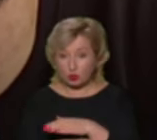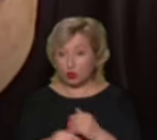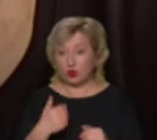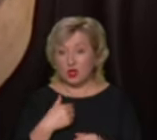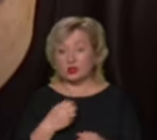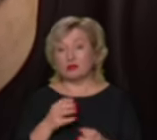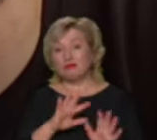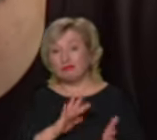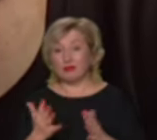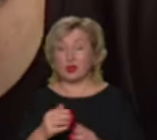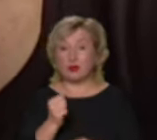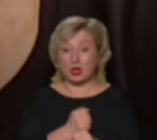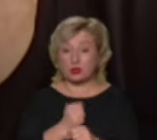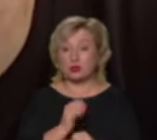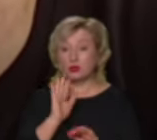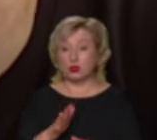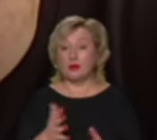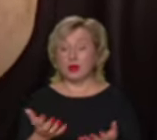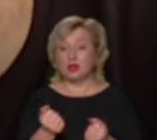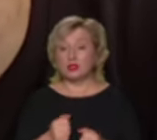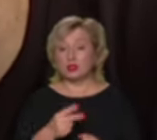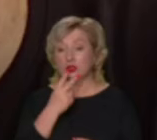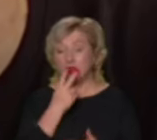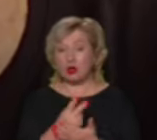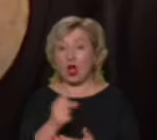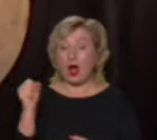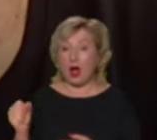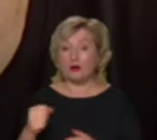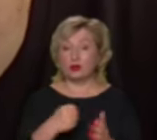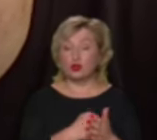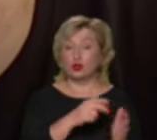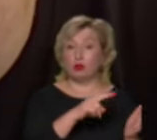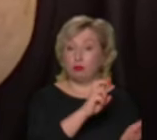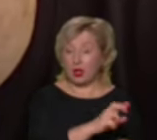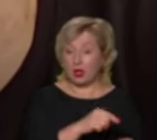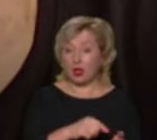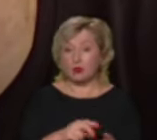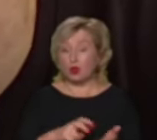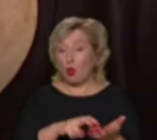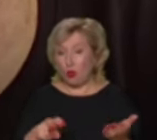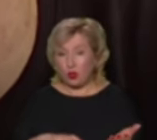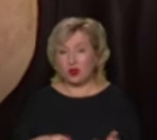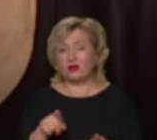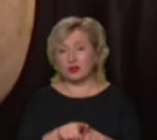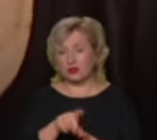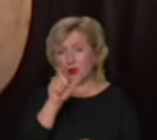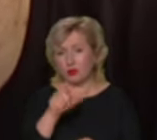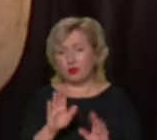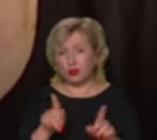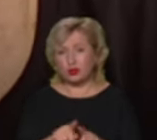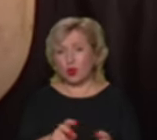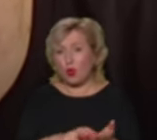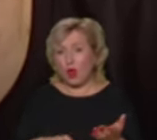добре працює. Значить, нас треба добратися з точки А в точку Б, ну, тому що ухилянти все рівно будуть ухилятися.